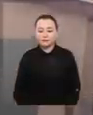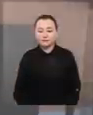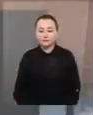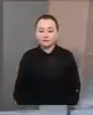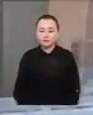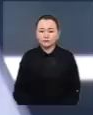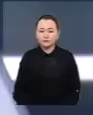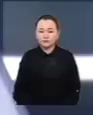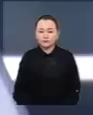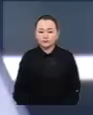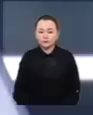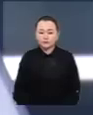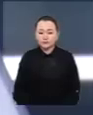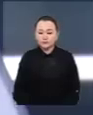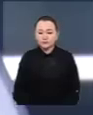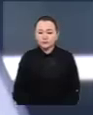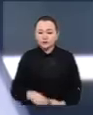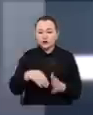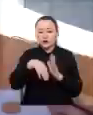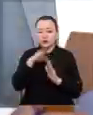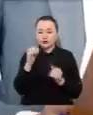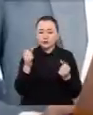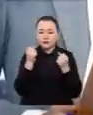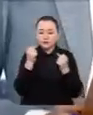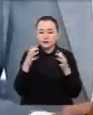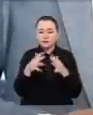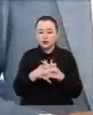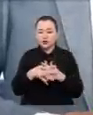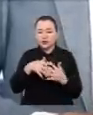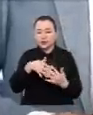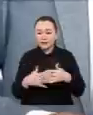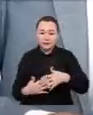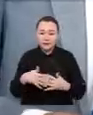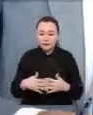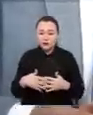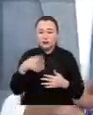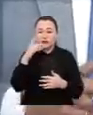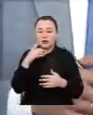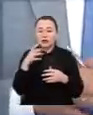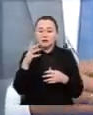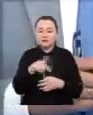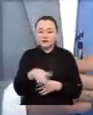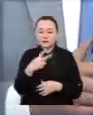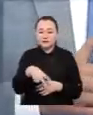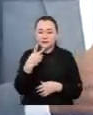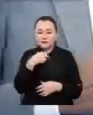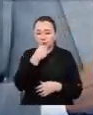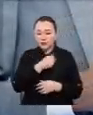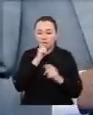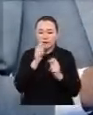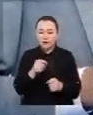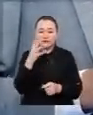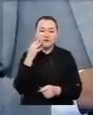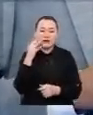Карагандинская область. Лучших спортсменов смешанных единоборств по итогам 2022 года наградили в